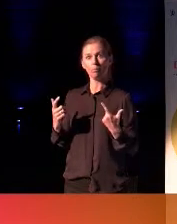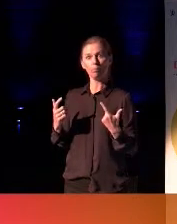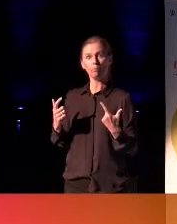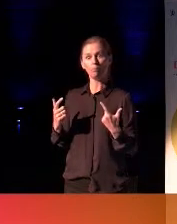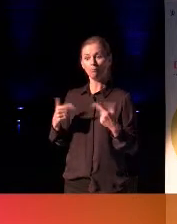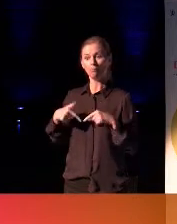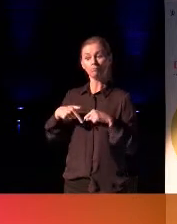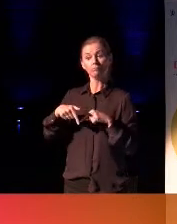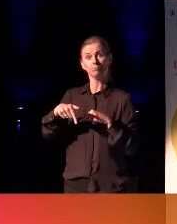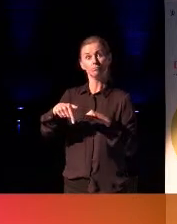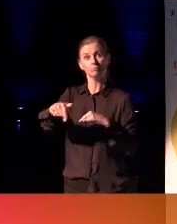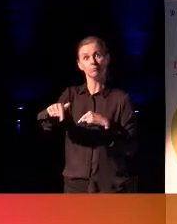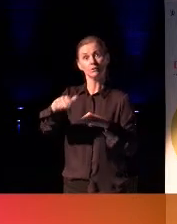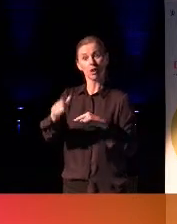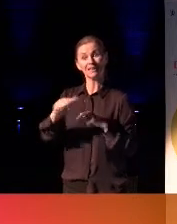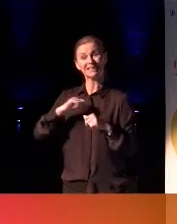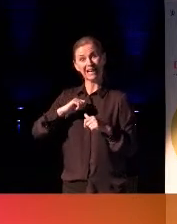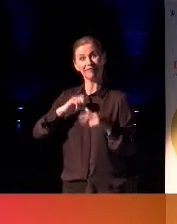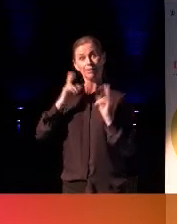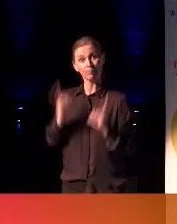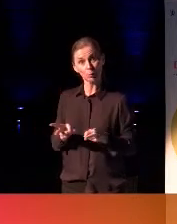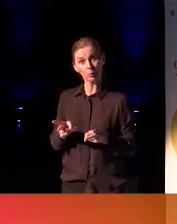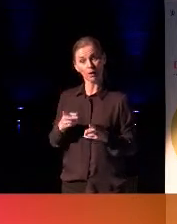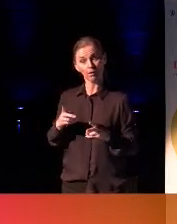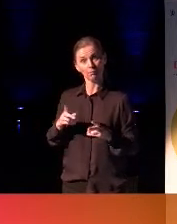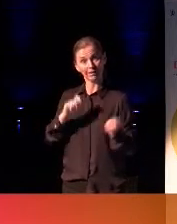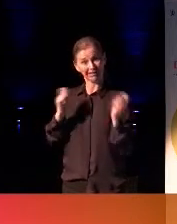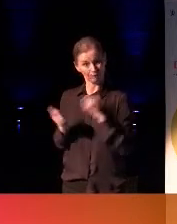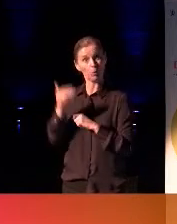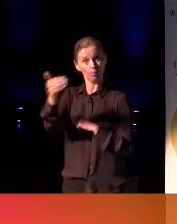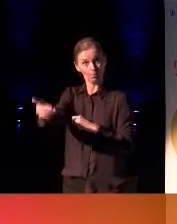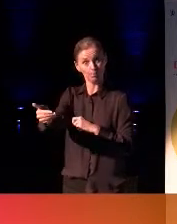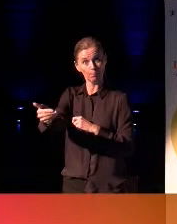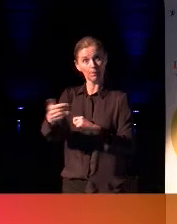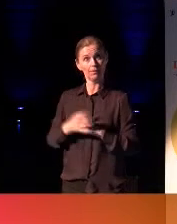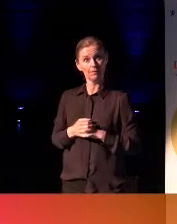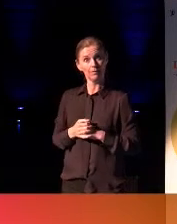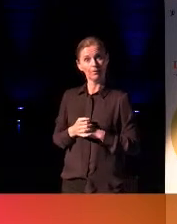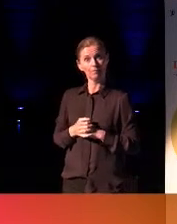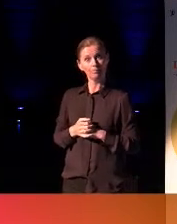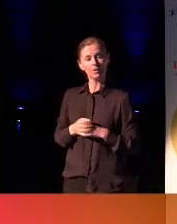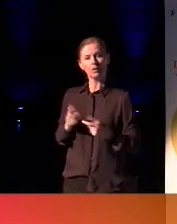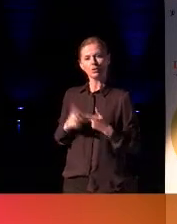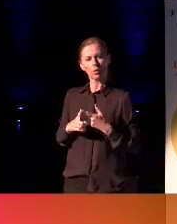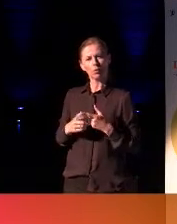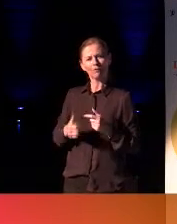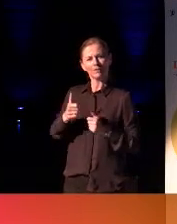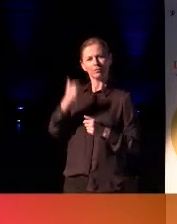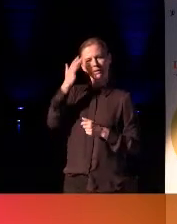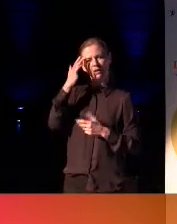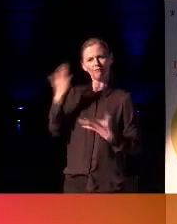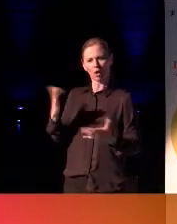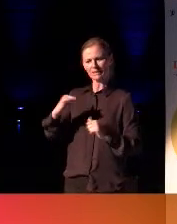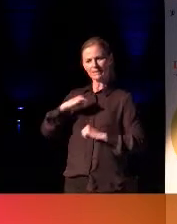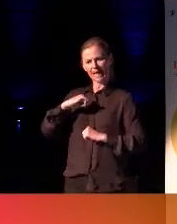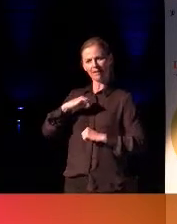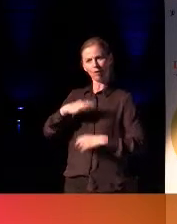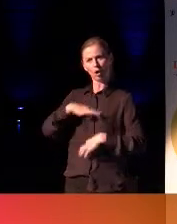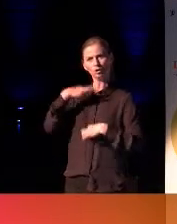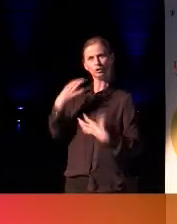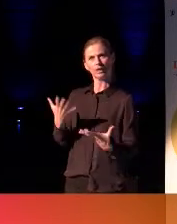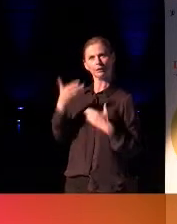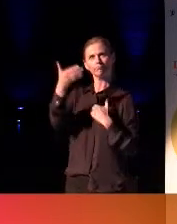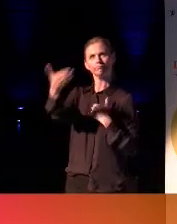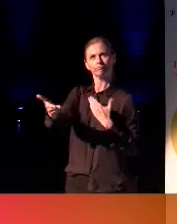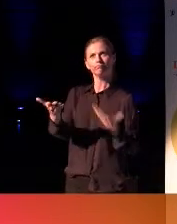ta I bruk disse tingene her som vi selv setter I gang. Så jeg tenker at tenk, hva ville du ønsket